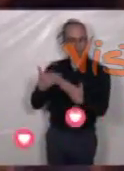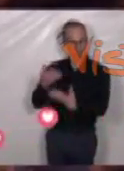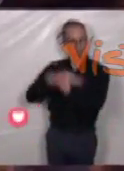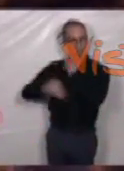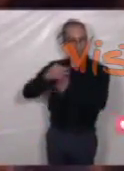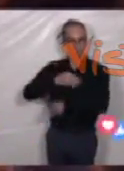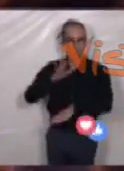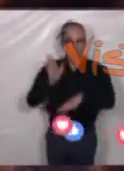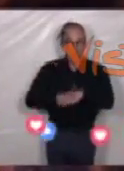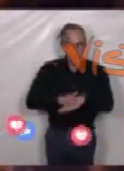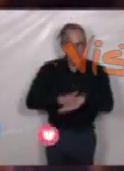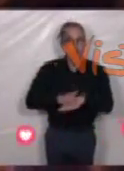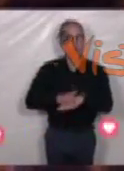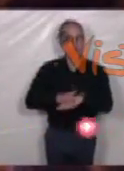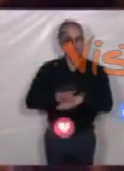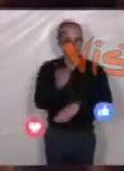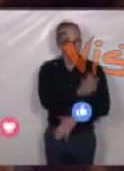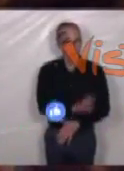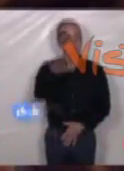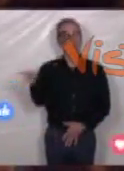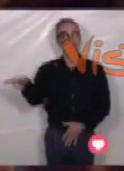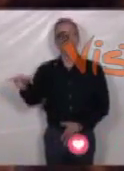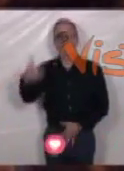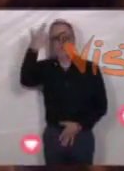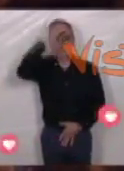Mais ils ne connaissaient pas la France.